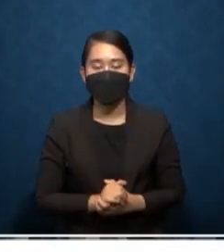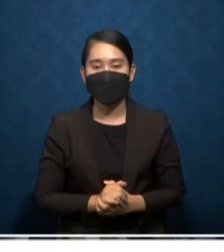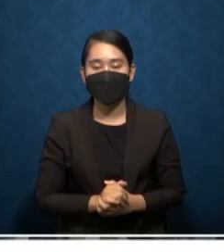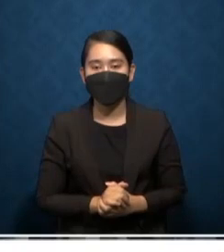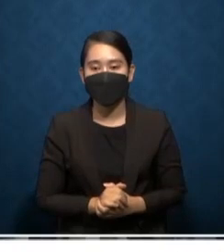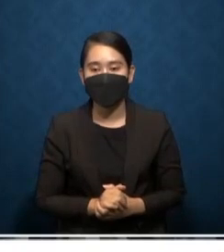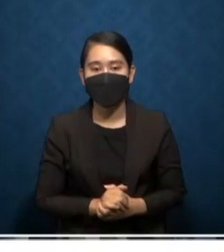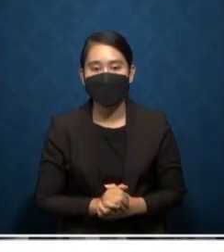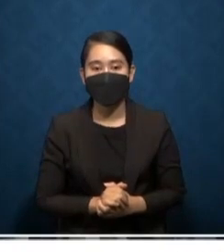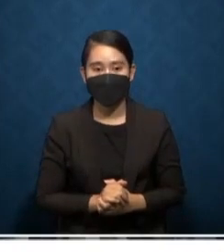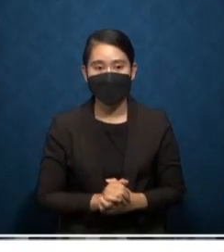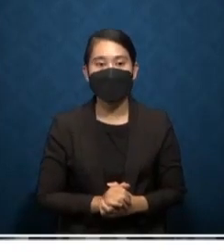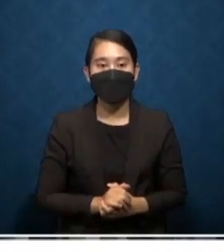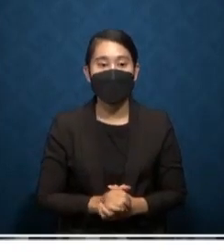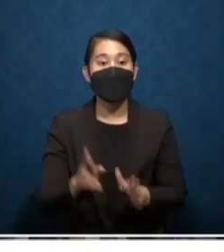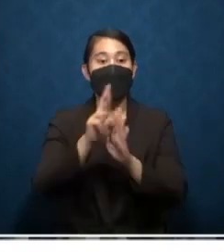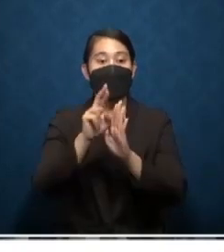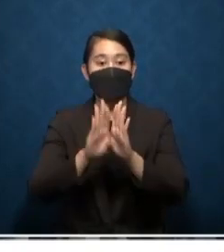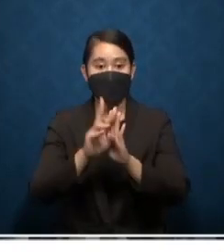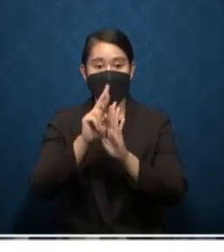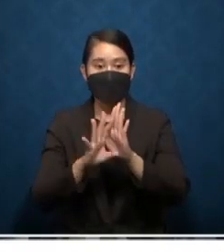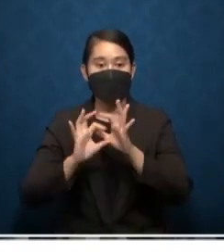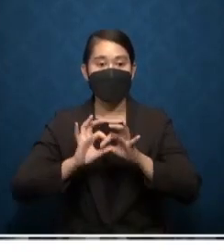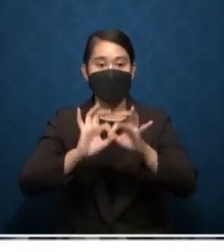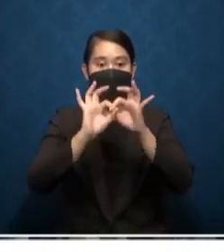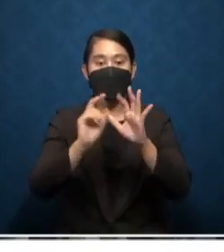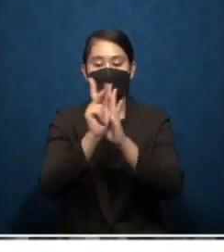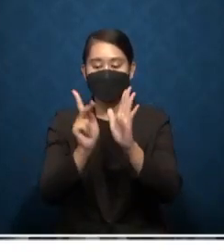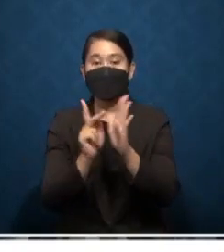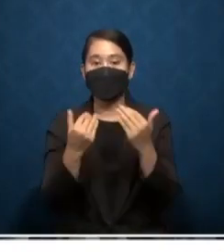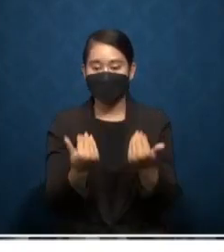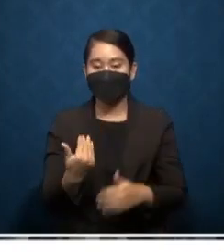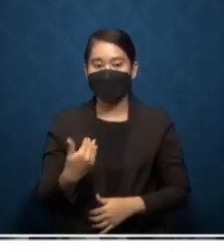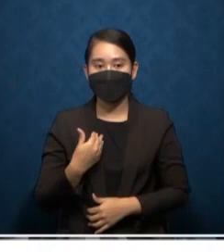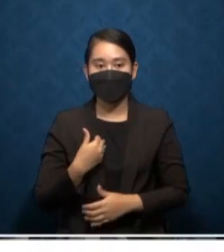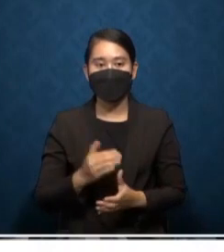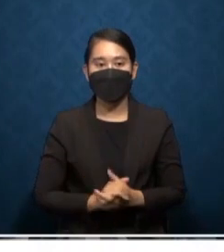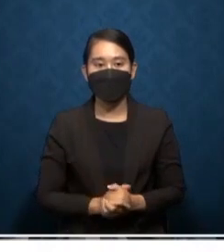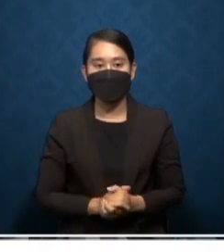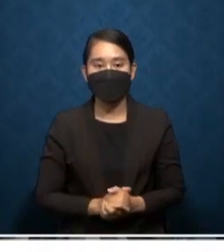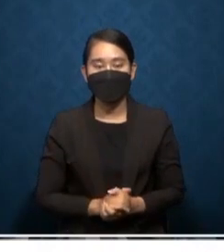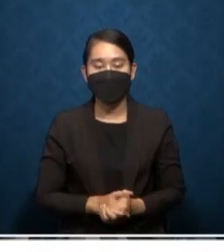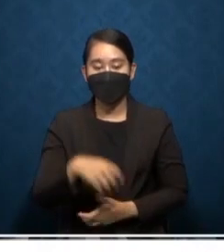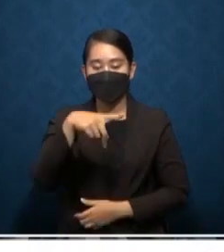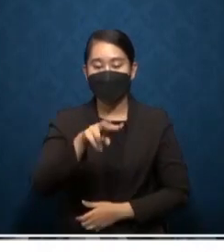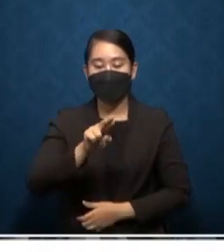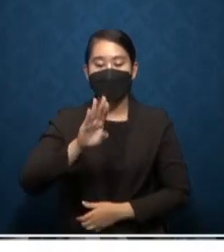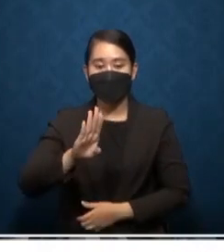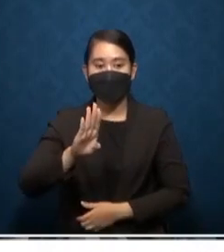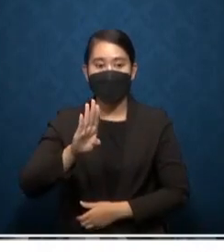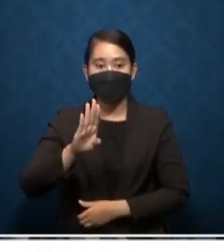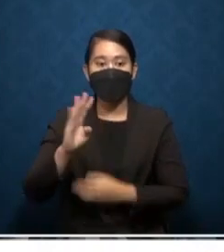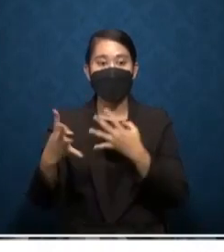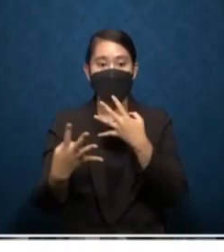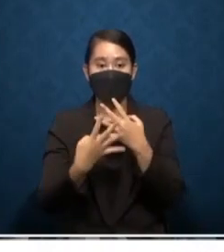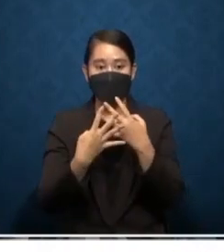เราสรางระเบียบซึ่สอดค้องกับกฎหมายที่มีอยู่พรบราจทันที่เก